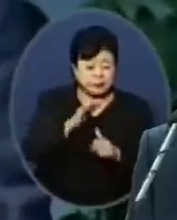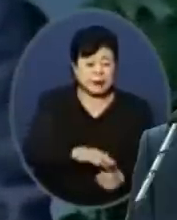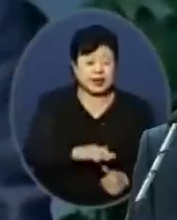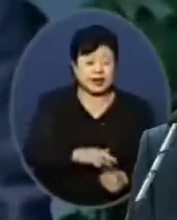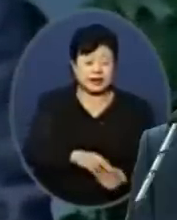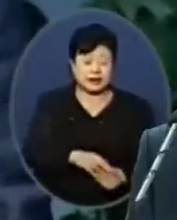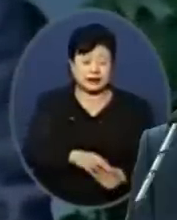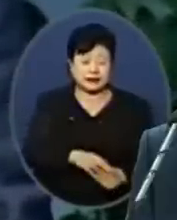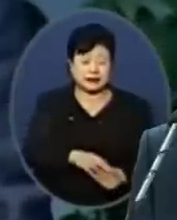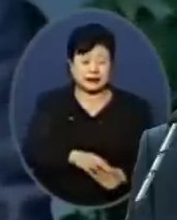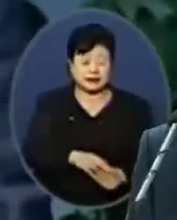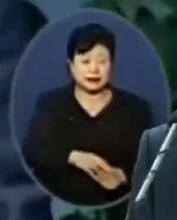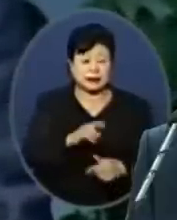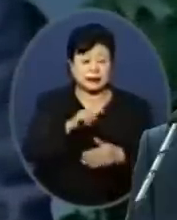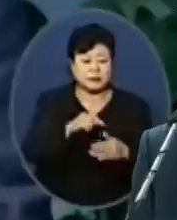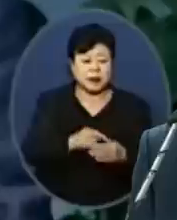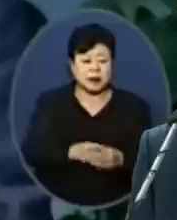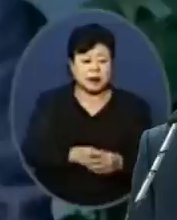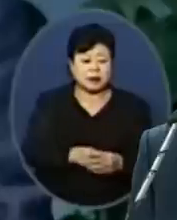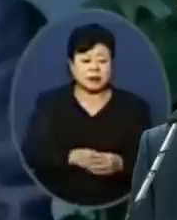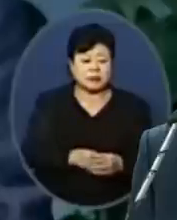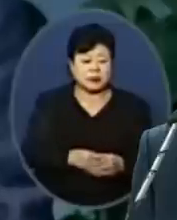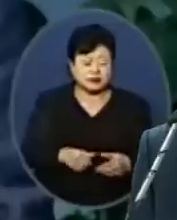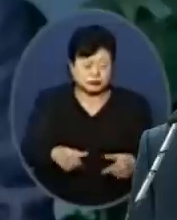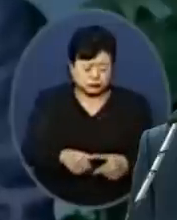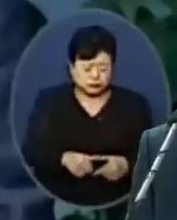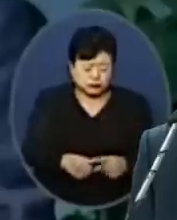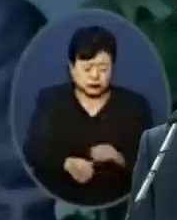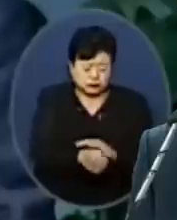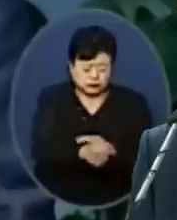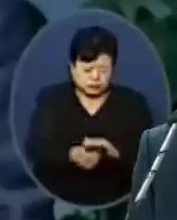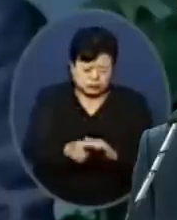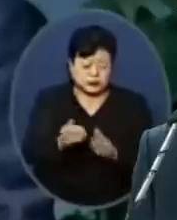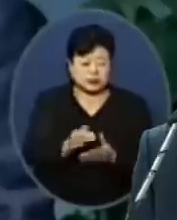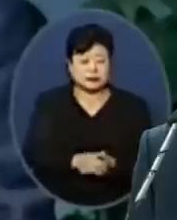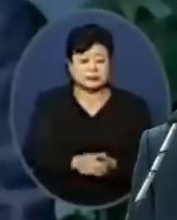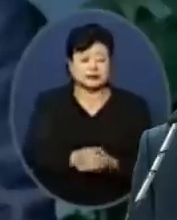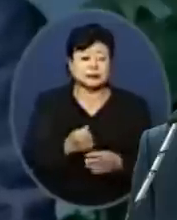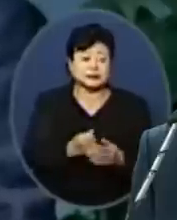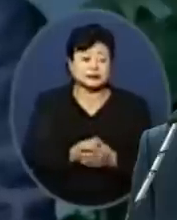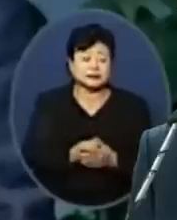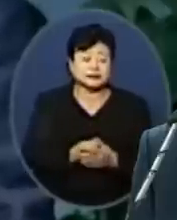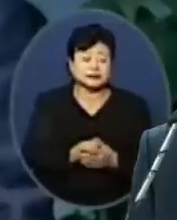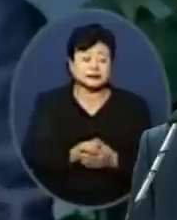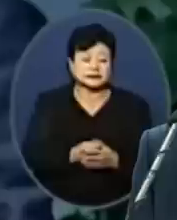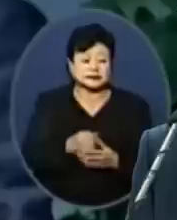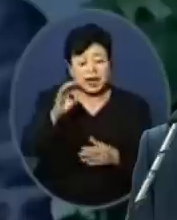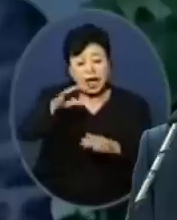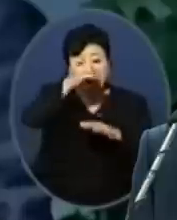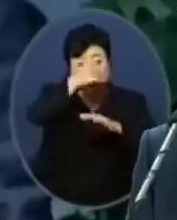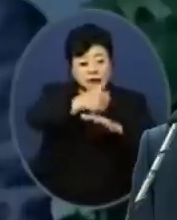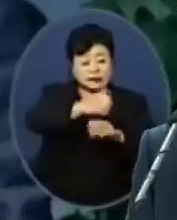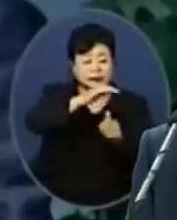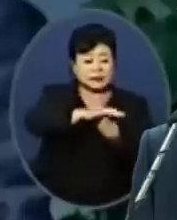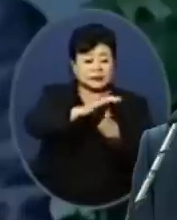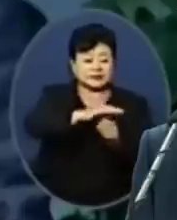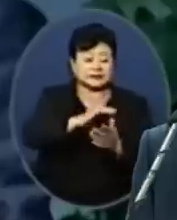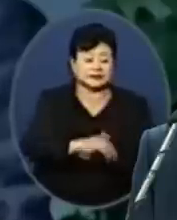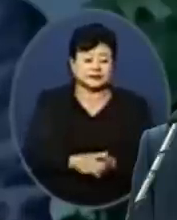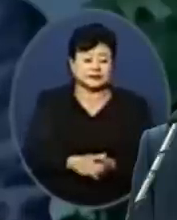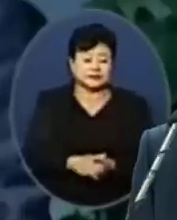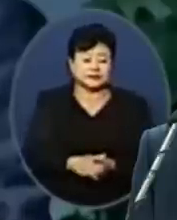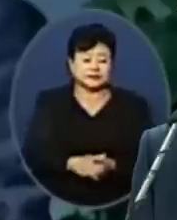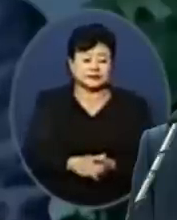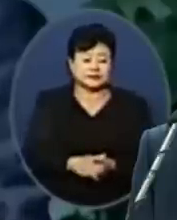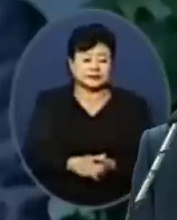패배자로서 마음이 위축되고 뒤로 물러가고 마는 것입니다. 그러나 다윗은